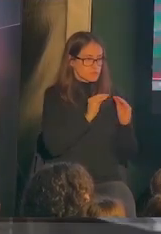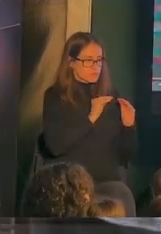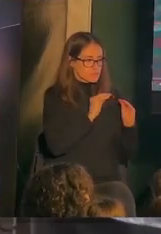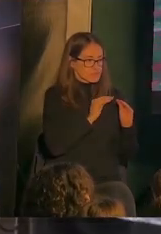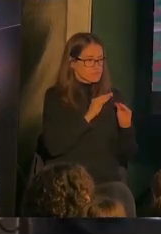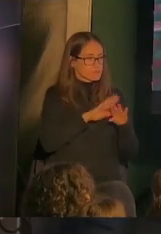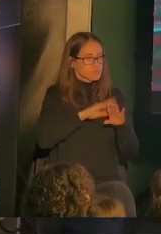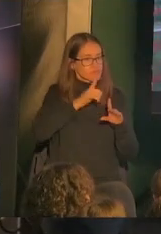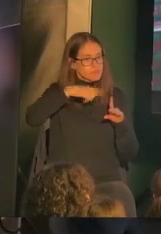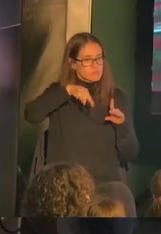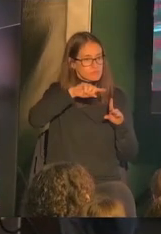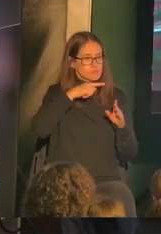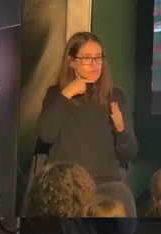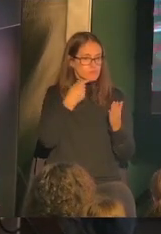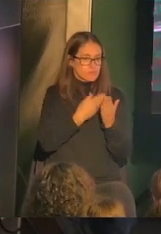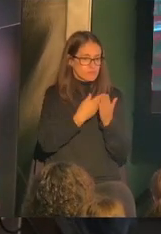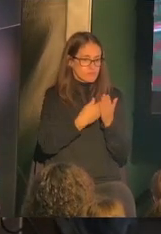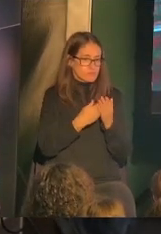ja